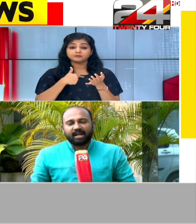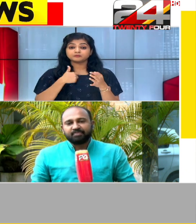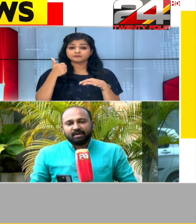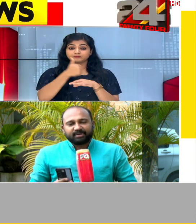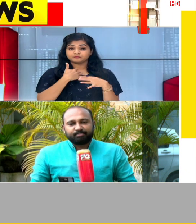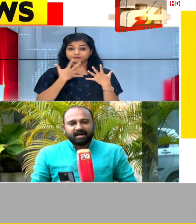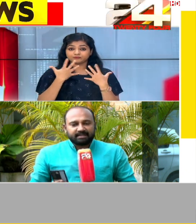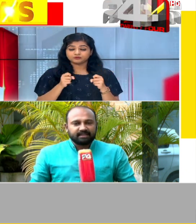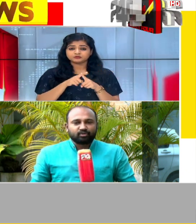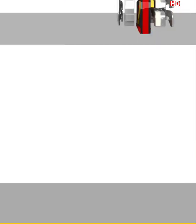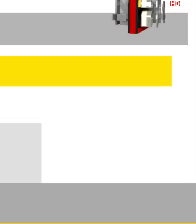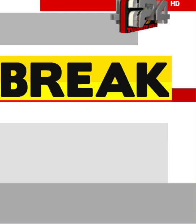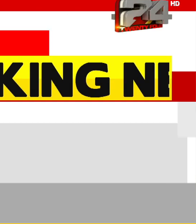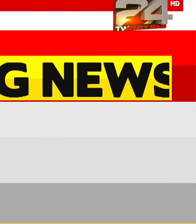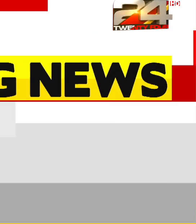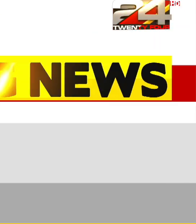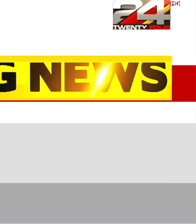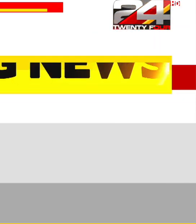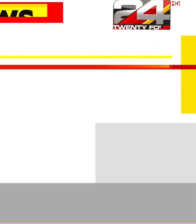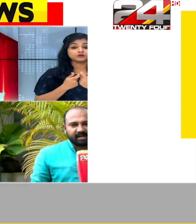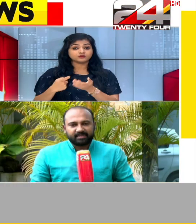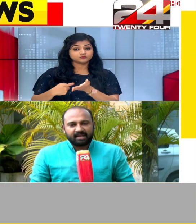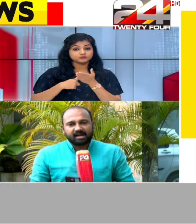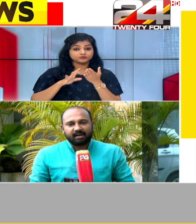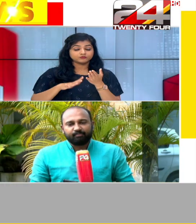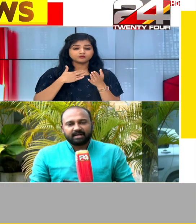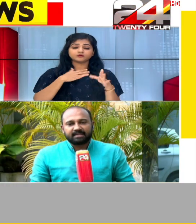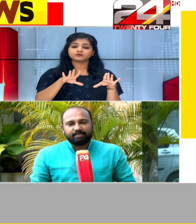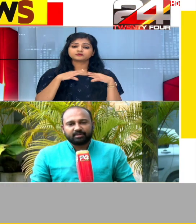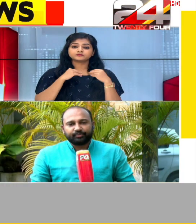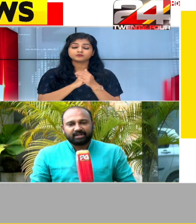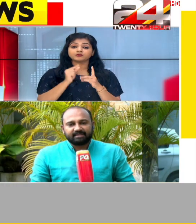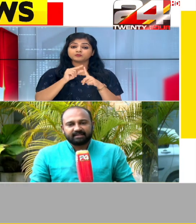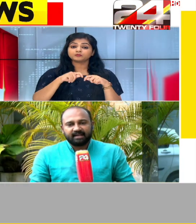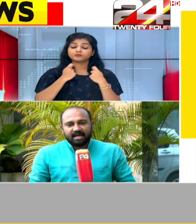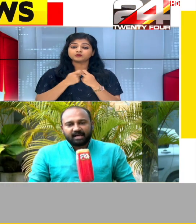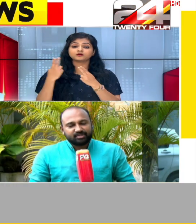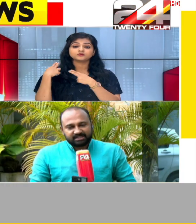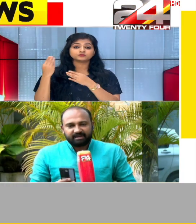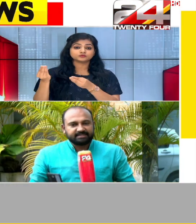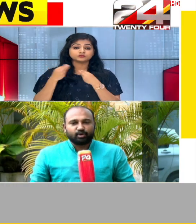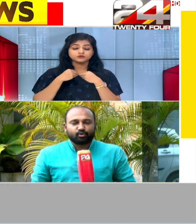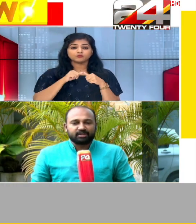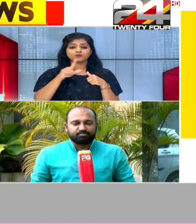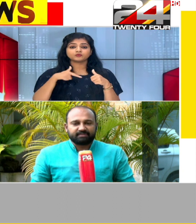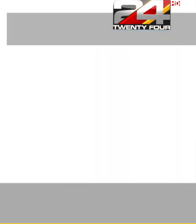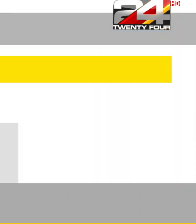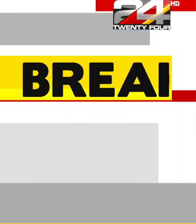അല്ല. പക്ഷെ പാർട്ടി നേതൃത്വം ആവശ്യപ്പെട്ടാൽ ആ ചുമതല ഏറ്റെടുക്കും. കാരണം എല്ലാ കാലവും പാർട്ടി ഏൽപ്പിക്കുന്ന ഉത്തരവാദിത്തങ്ങൾ ശിരസ വഹിച്ചിട്ടുള്ള